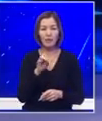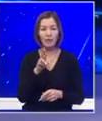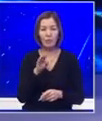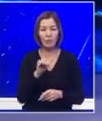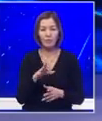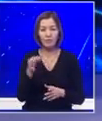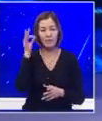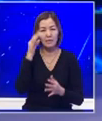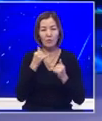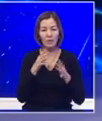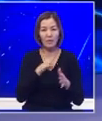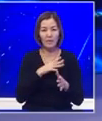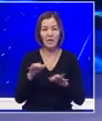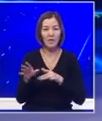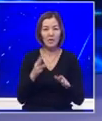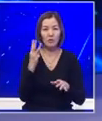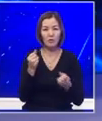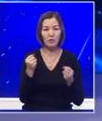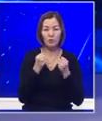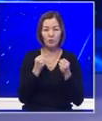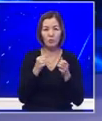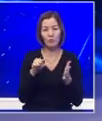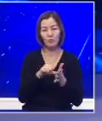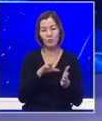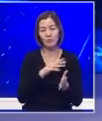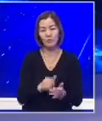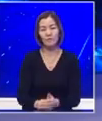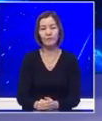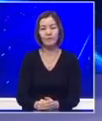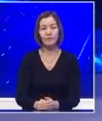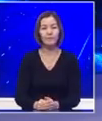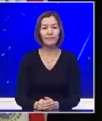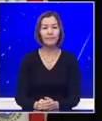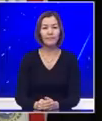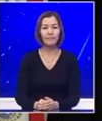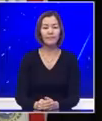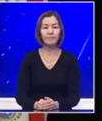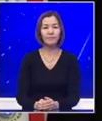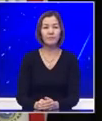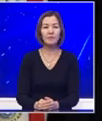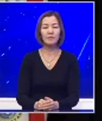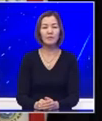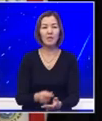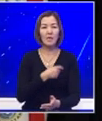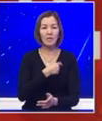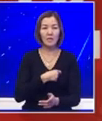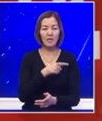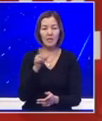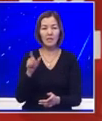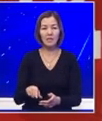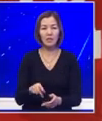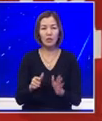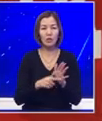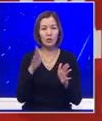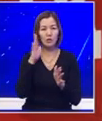Мұқанғали Бекмұхамбетовті еске алуға арналды. Шараға 300-ден аса дзюдошы жиналды. Мұқанғали Бекмұхамбетов Жетісу облысында